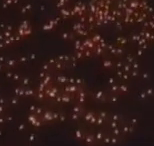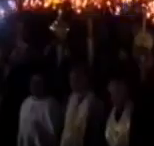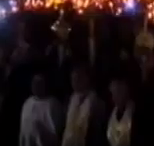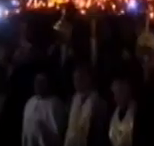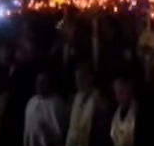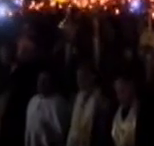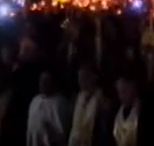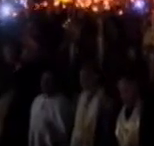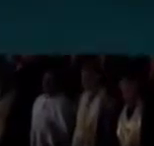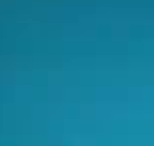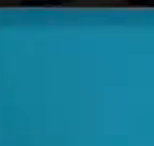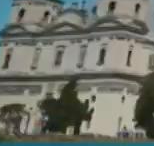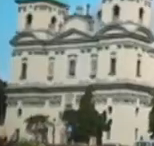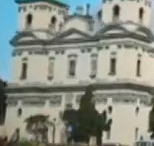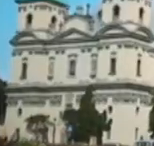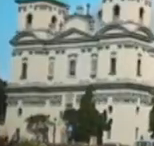Музика